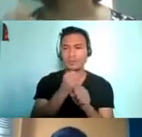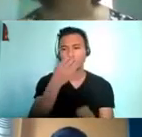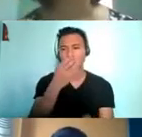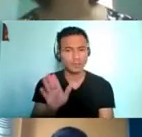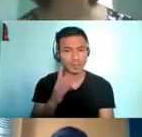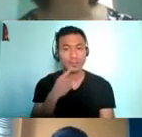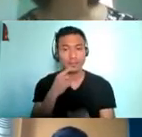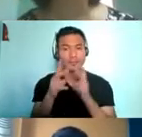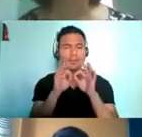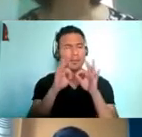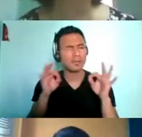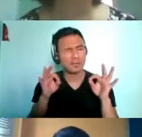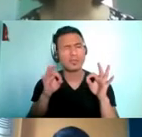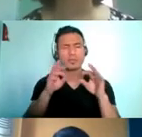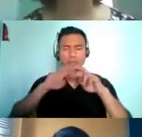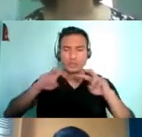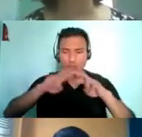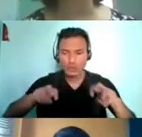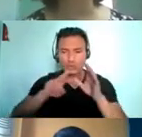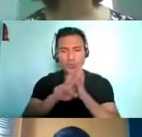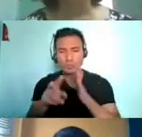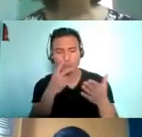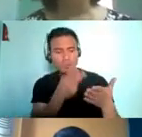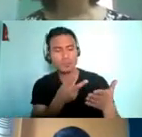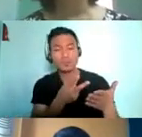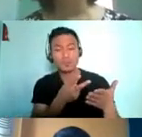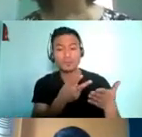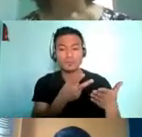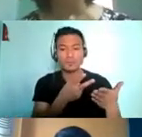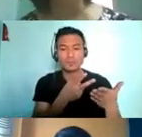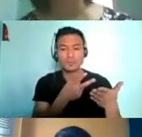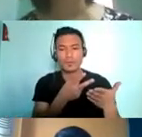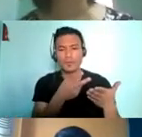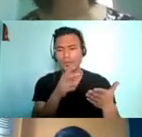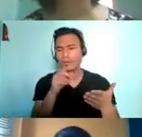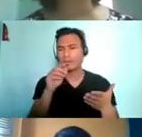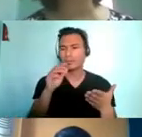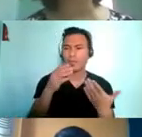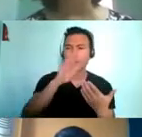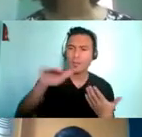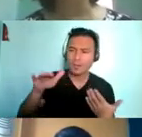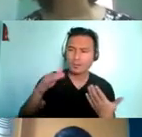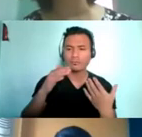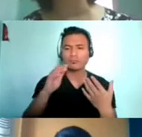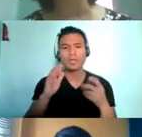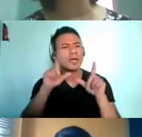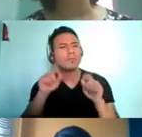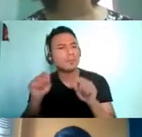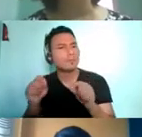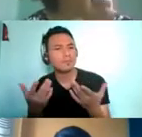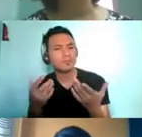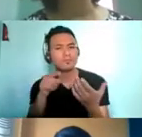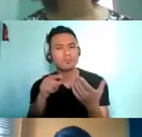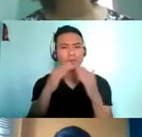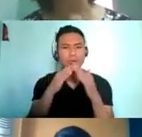दलदलमा भन्ने पनि विभिन्न रिसर्चहरूले देखाइरहेको छ हैन। अनि त्यसपछि आएर बालबालिकालाई के चाहिरहेको छ यस बेला